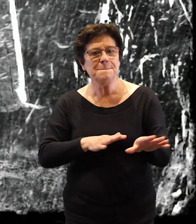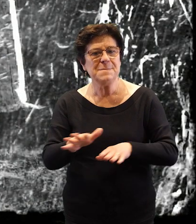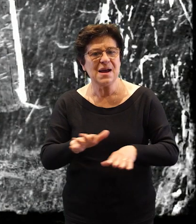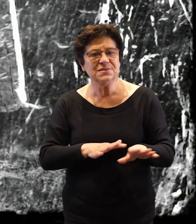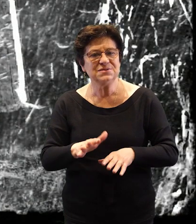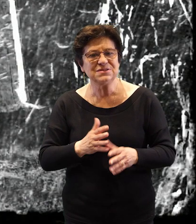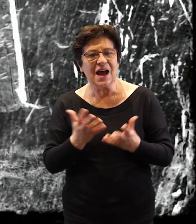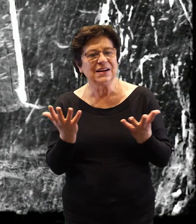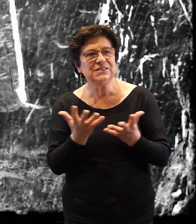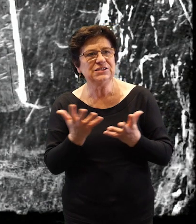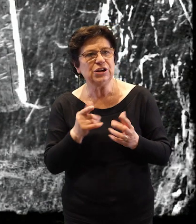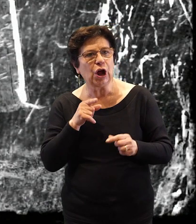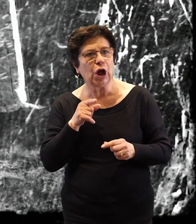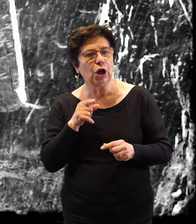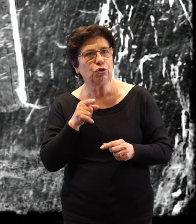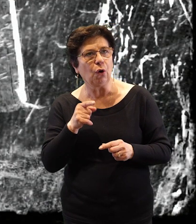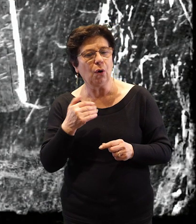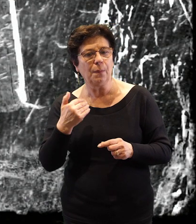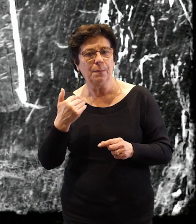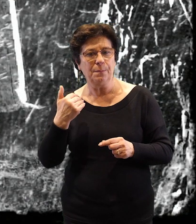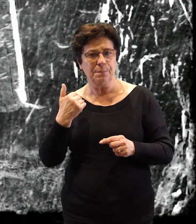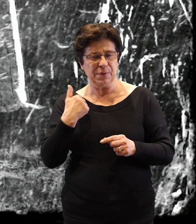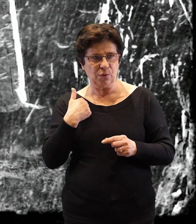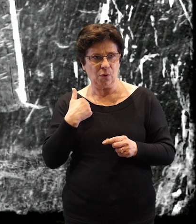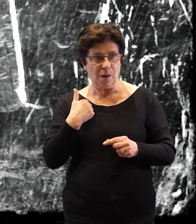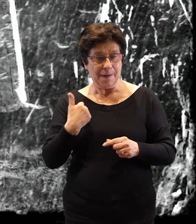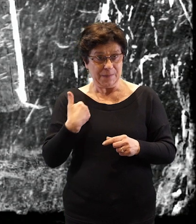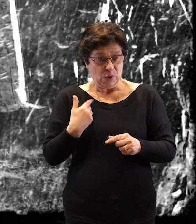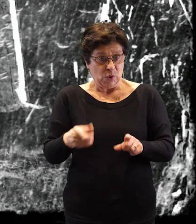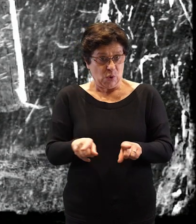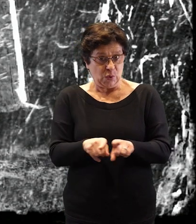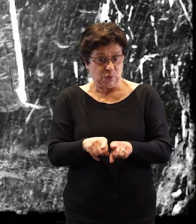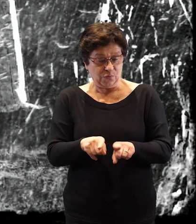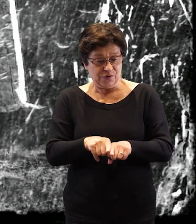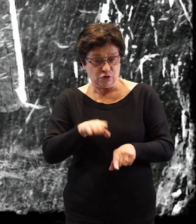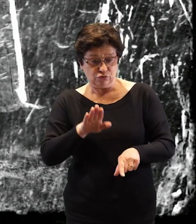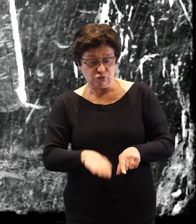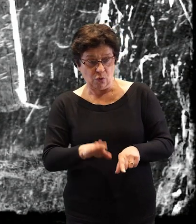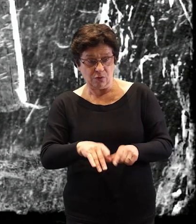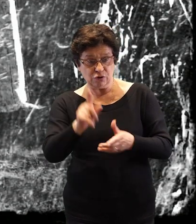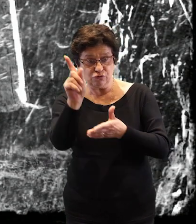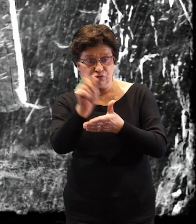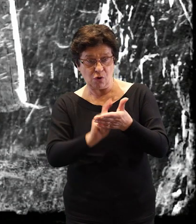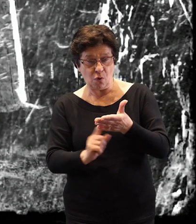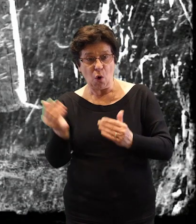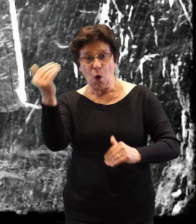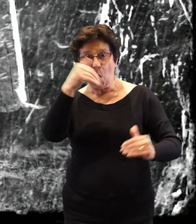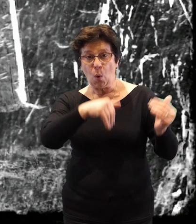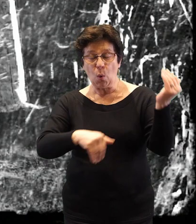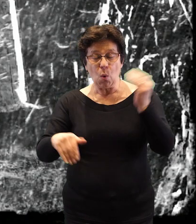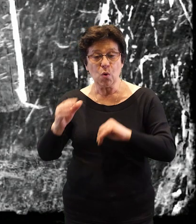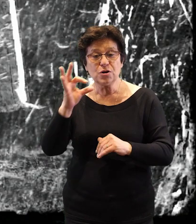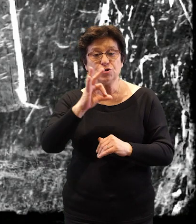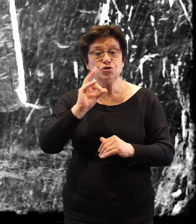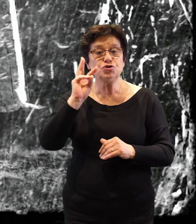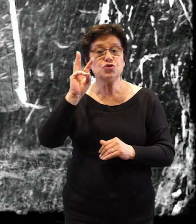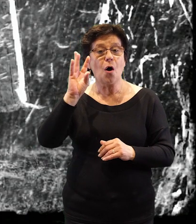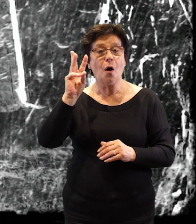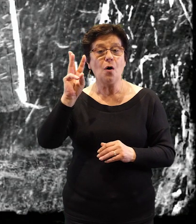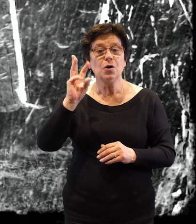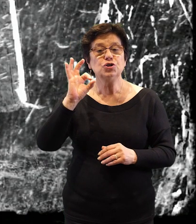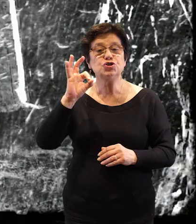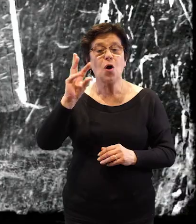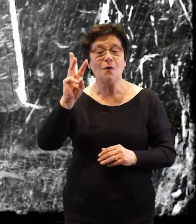były testowane. No, pojawił się też Dolny Śląsk, pojawiły się Góry Sowie, tutaj na zdjęciu